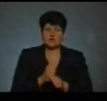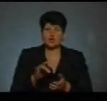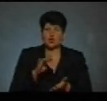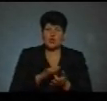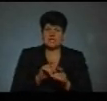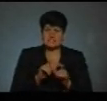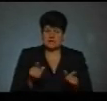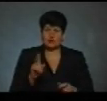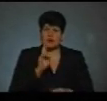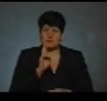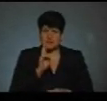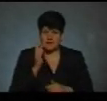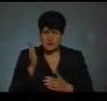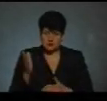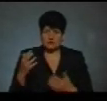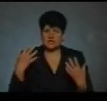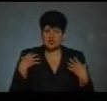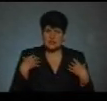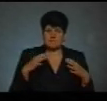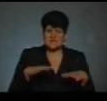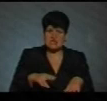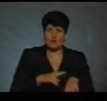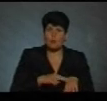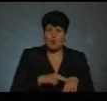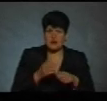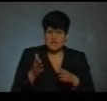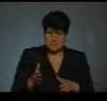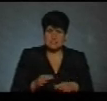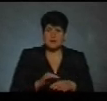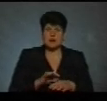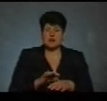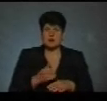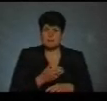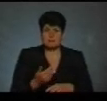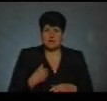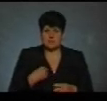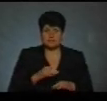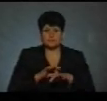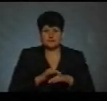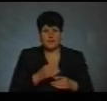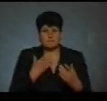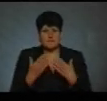центру Кременецького, начальник місцевої поліції. Ми проводили перемовини